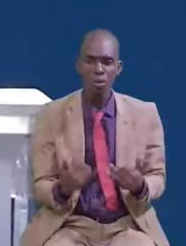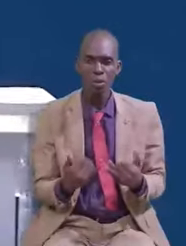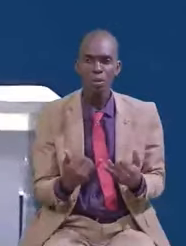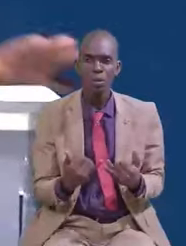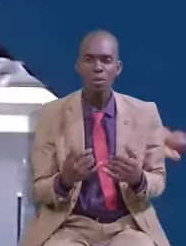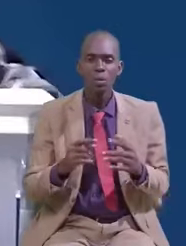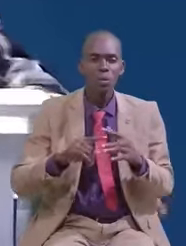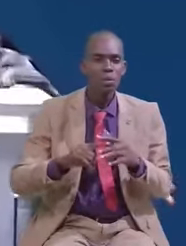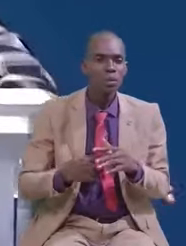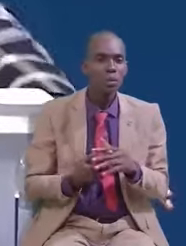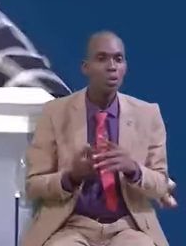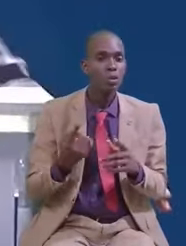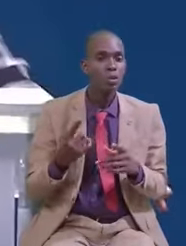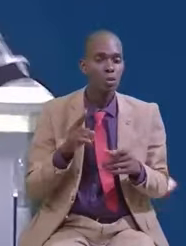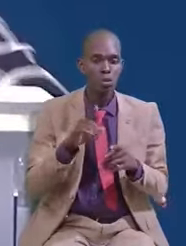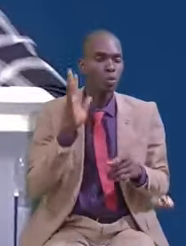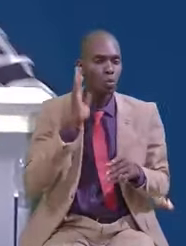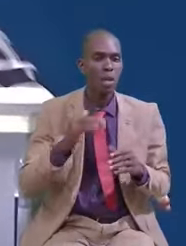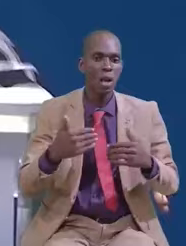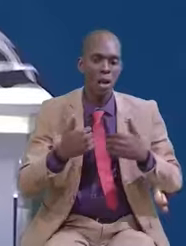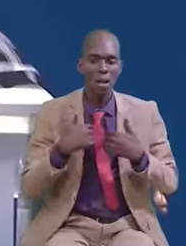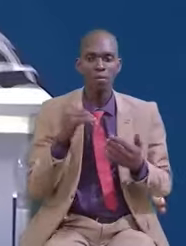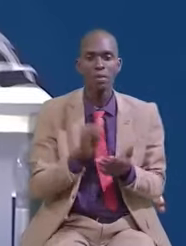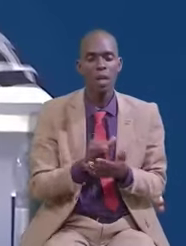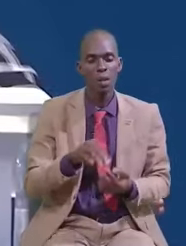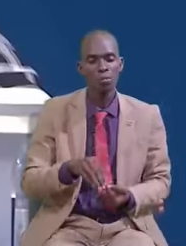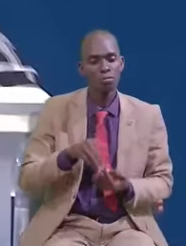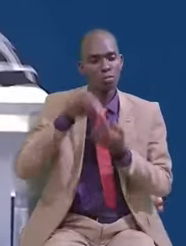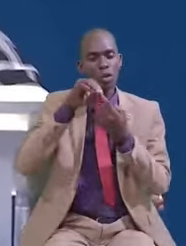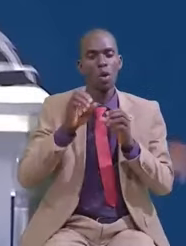vous aurez cette opportunité spéciale maintenant.